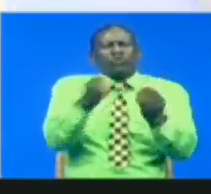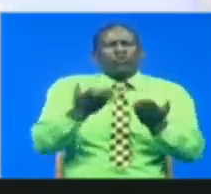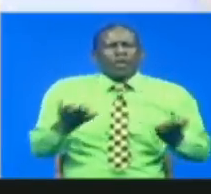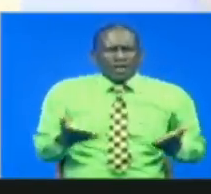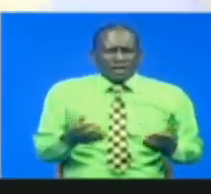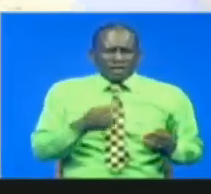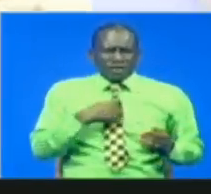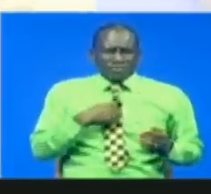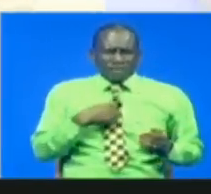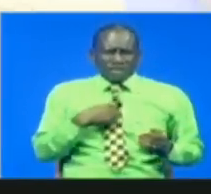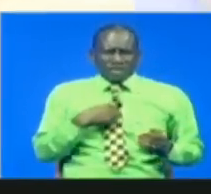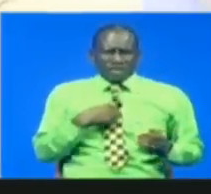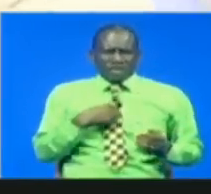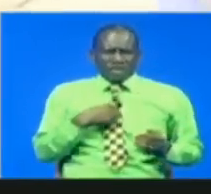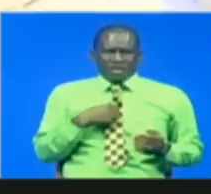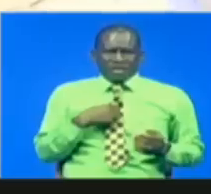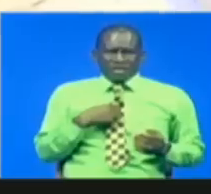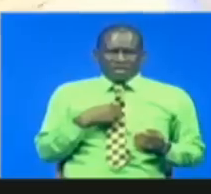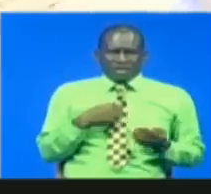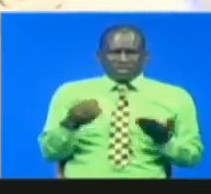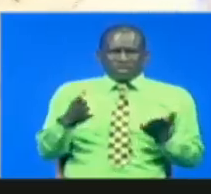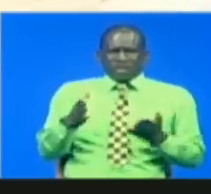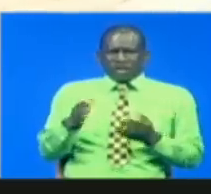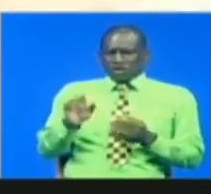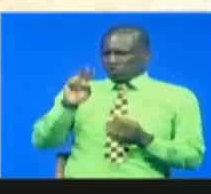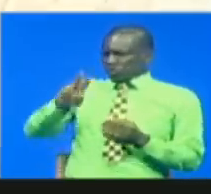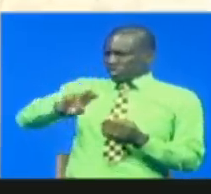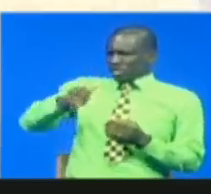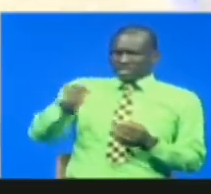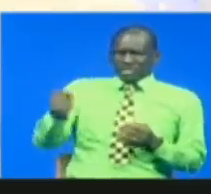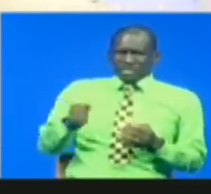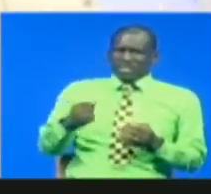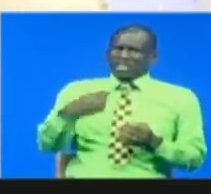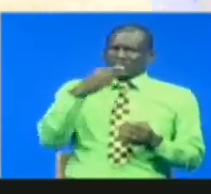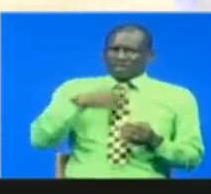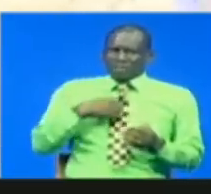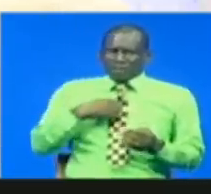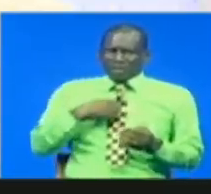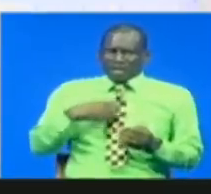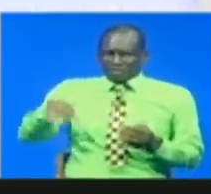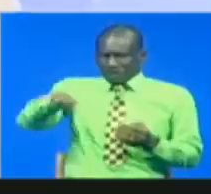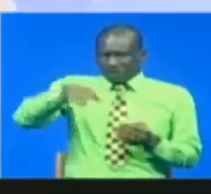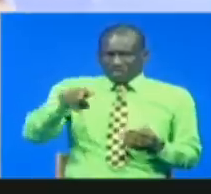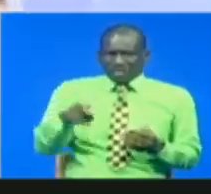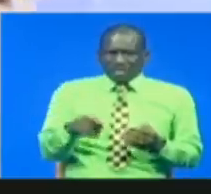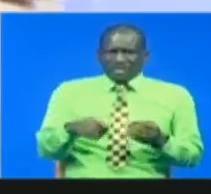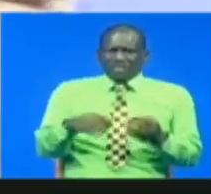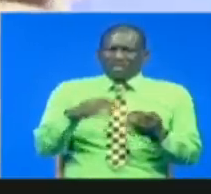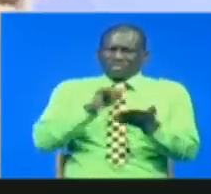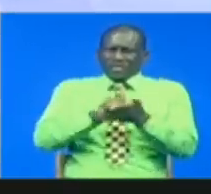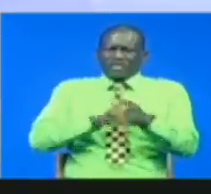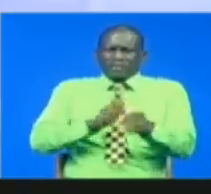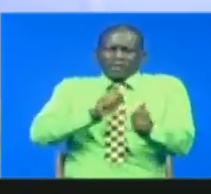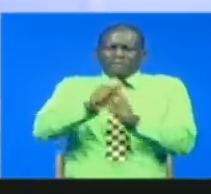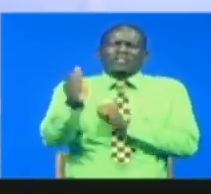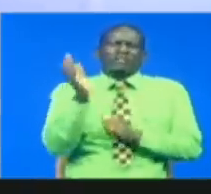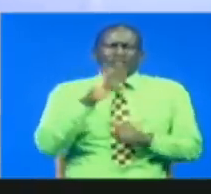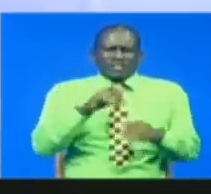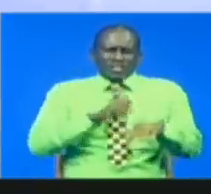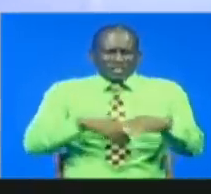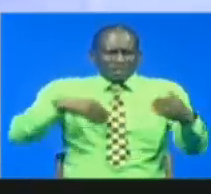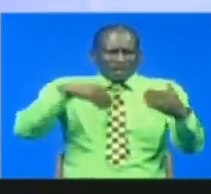niko huku yameelekea kiangalia hiyo secret garden. Si mimi niko ndio baadaye nilikuwa nimepita. Wakati nilifika mahali kama